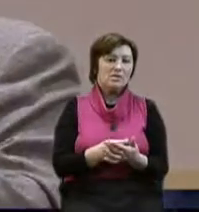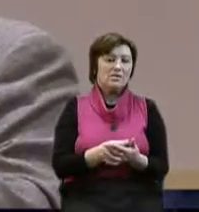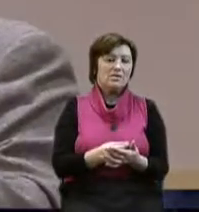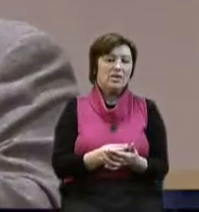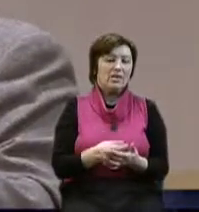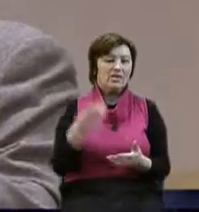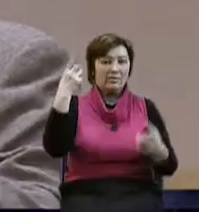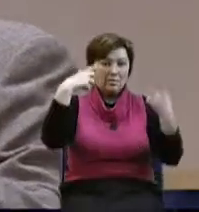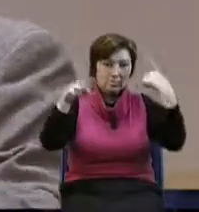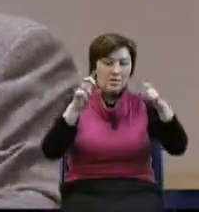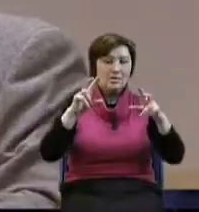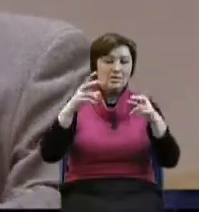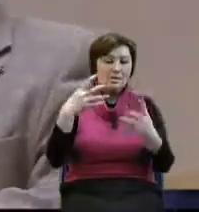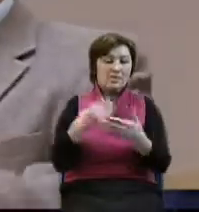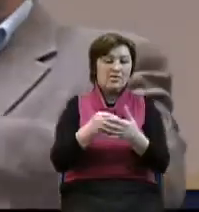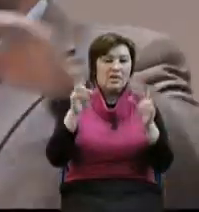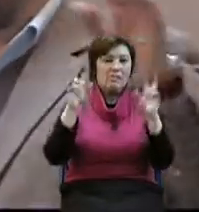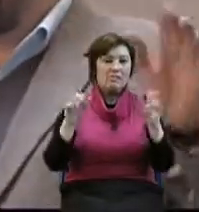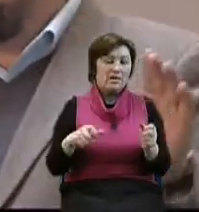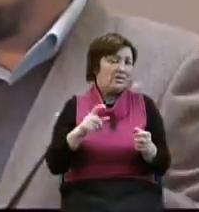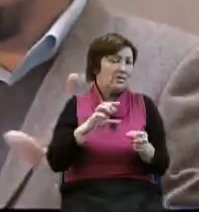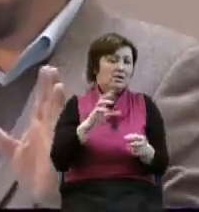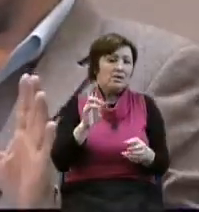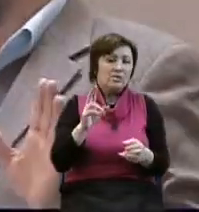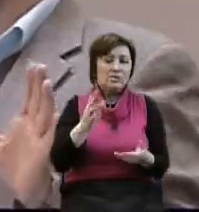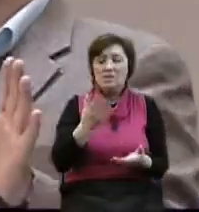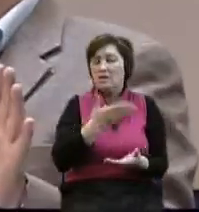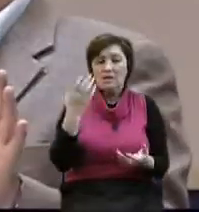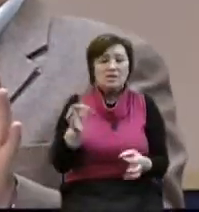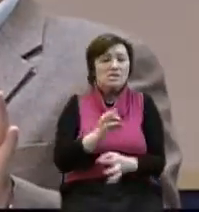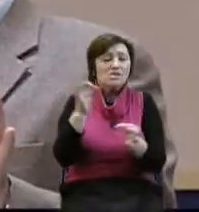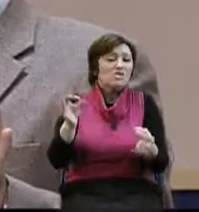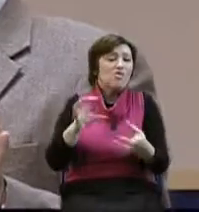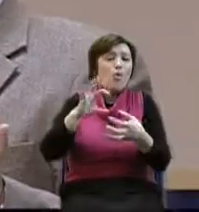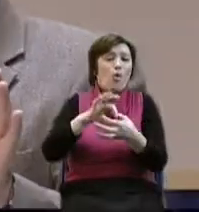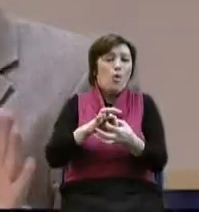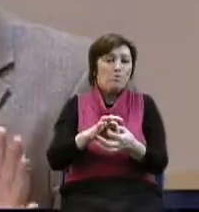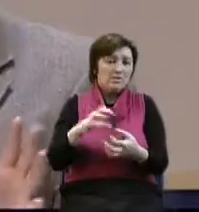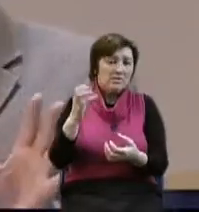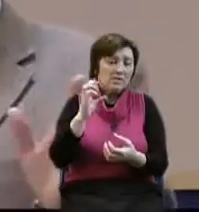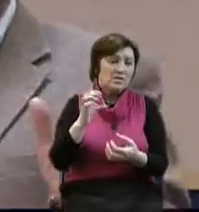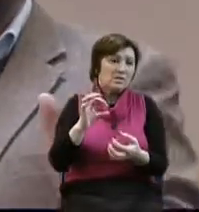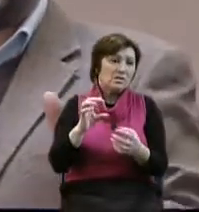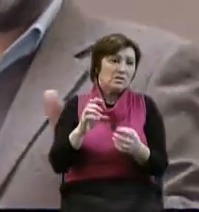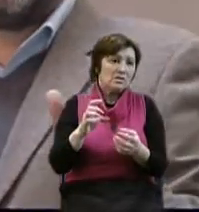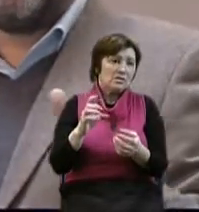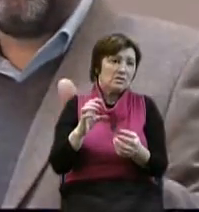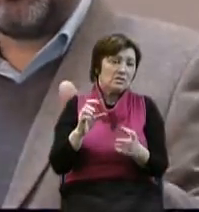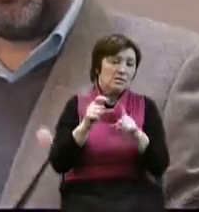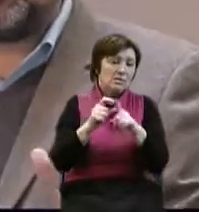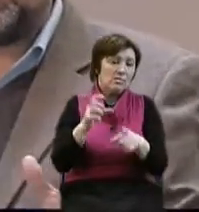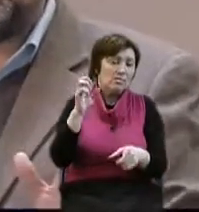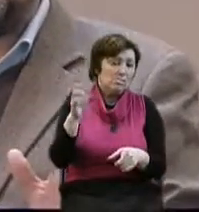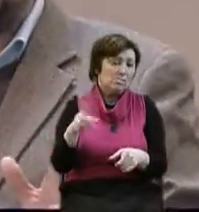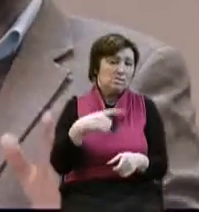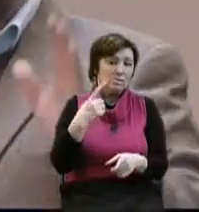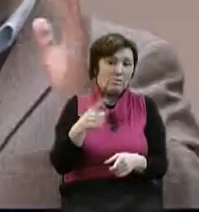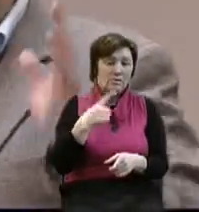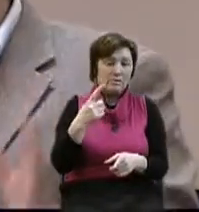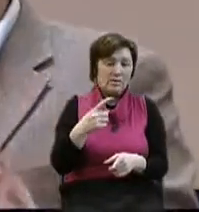и правила, которые не имеют ничего общего со Словом Божьим. Ибо написано: